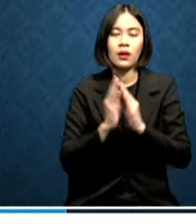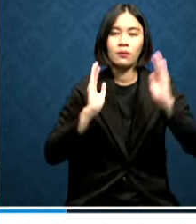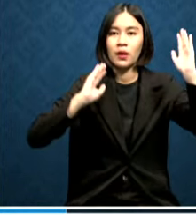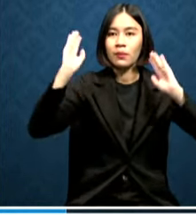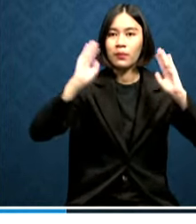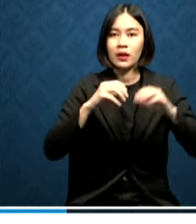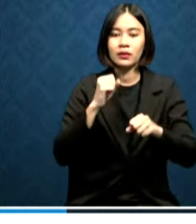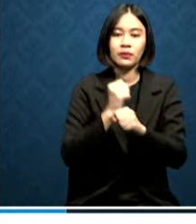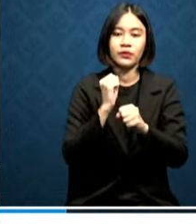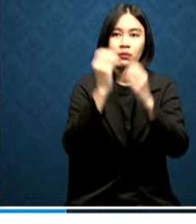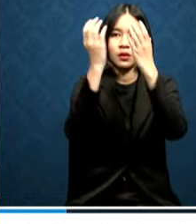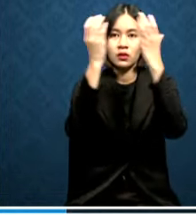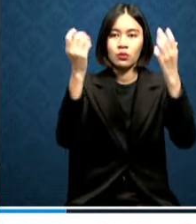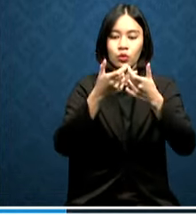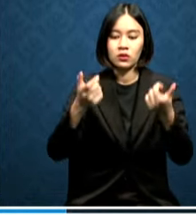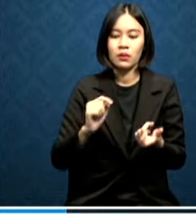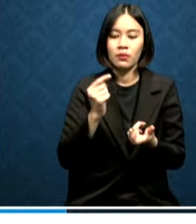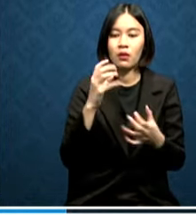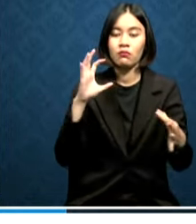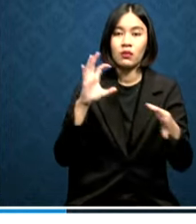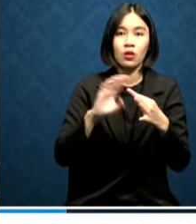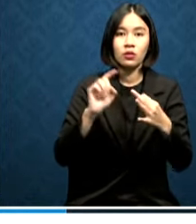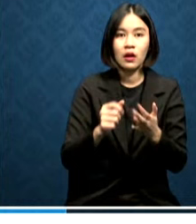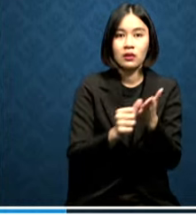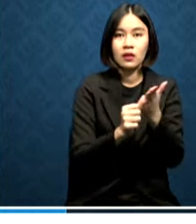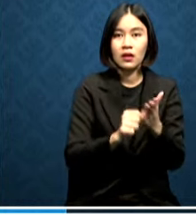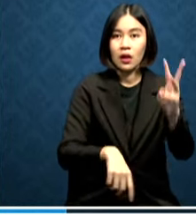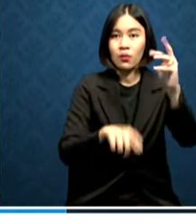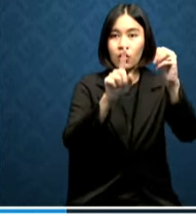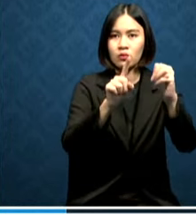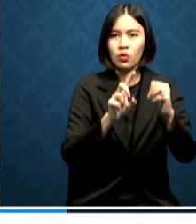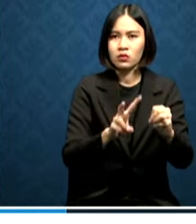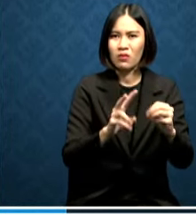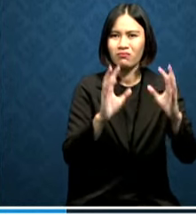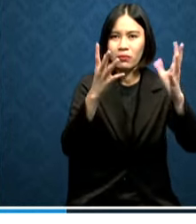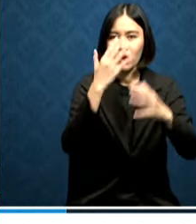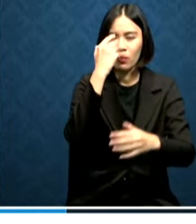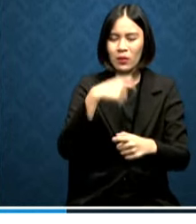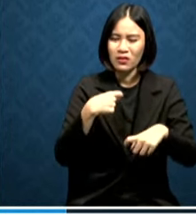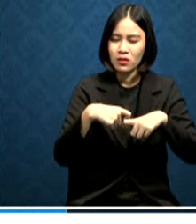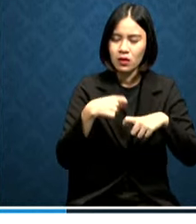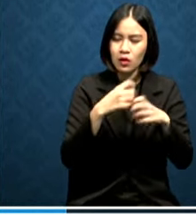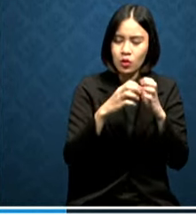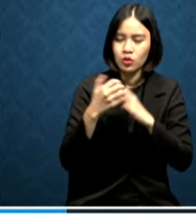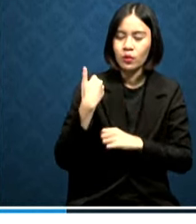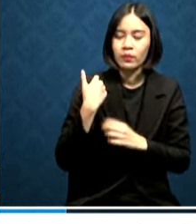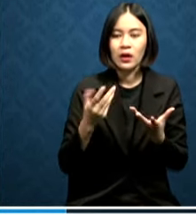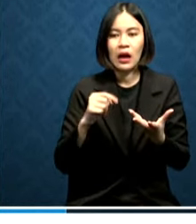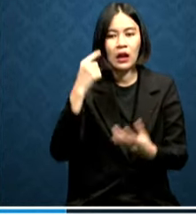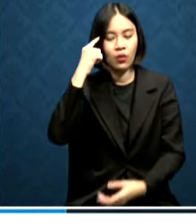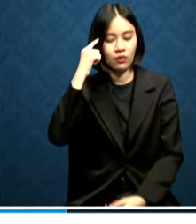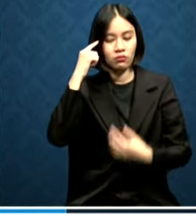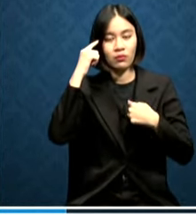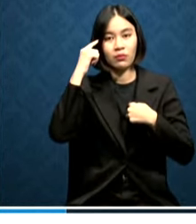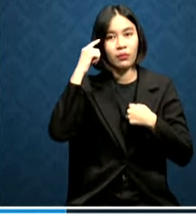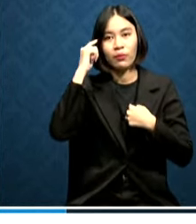ของการจัดทำรัฐธรรมนูญฉบับใหม่ที่ล็อกไปว่าจะต้องไม่แก้หมวด1หมวด2มันเป็นคำถามเชิงซ้อนครับท่านประธานครับมันเป็นคำถามที่เราไม่รู้ว่า